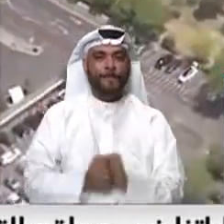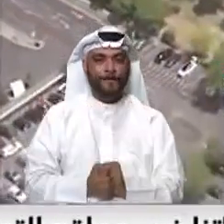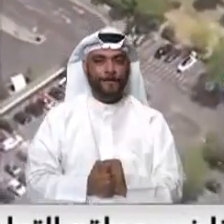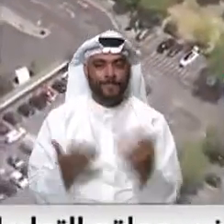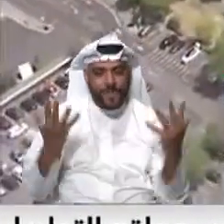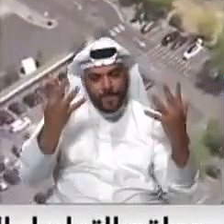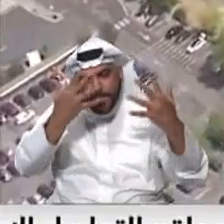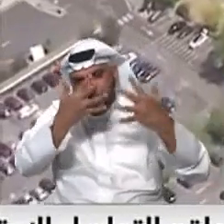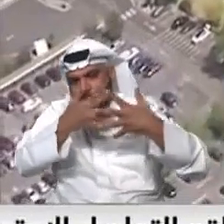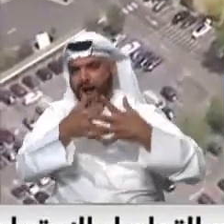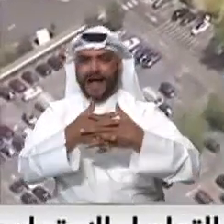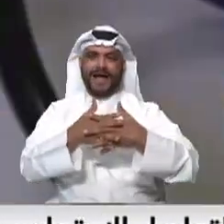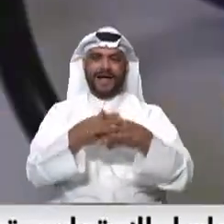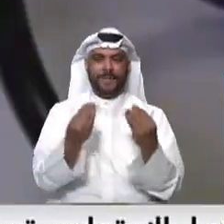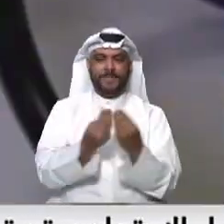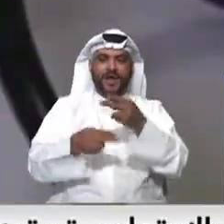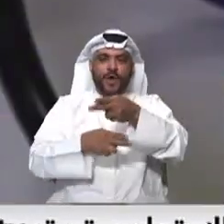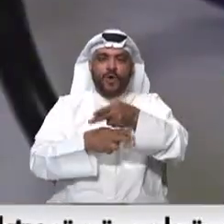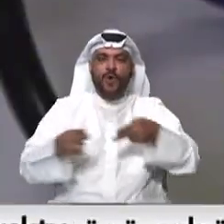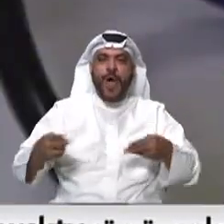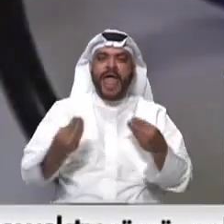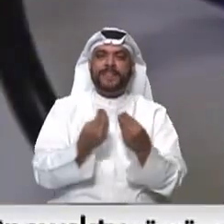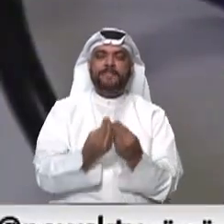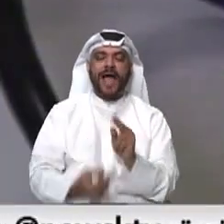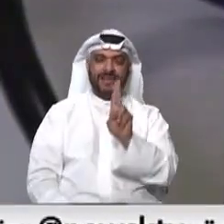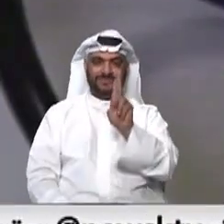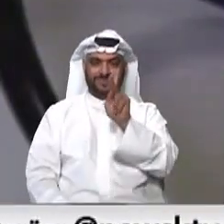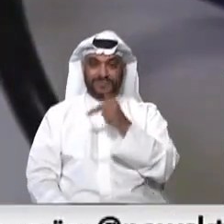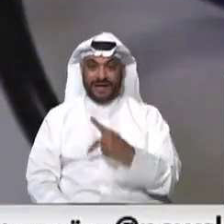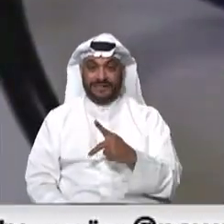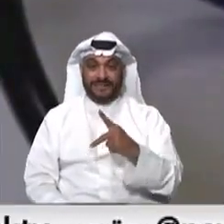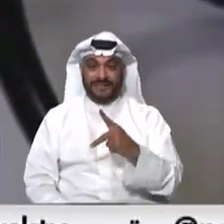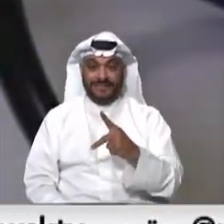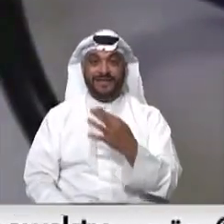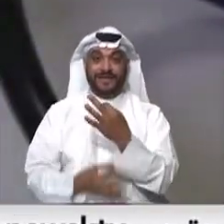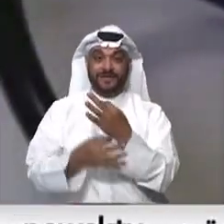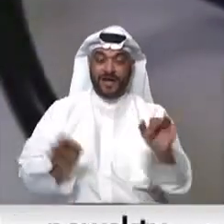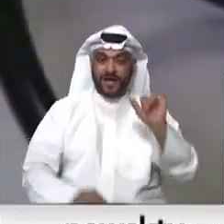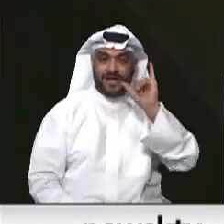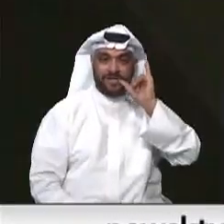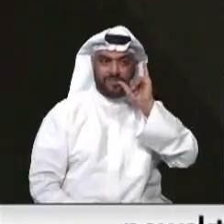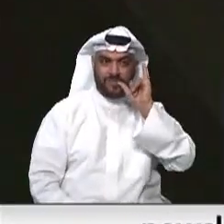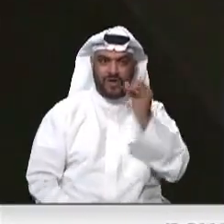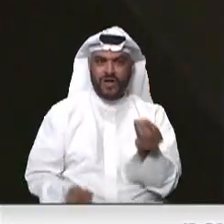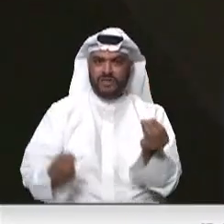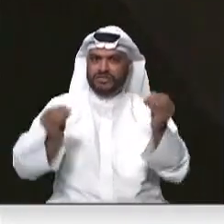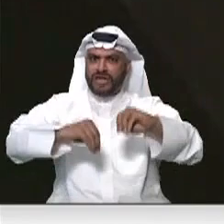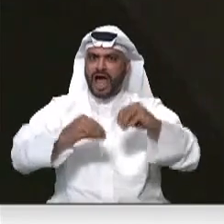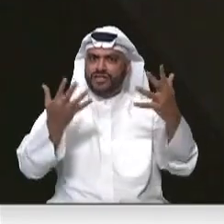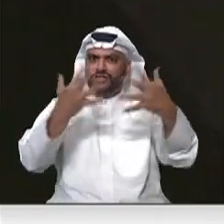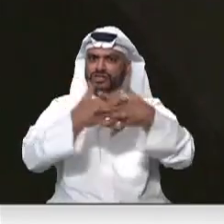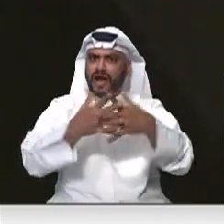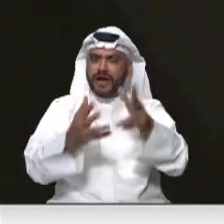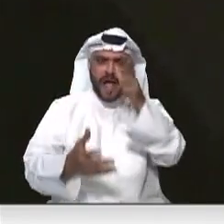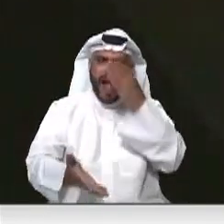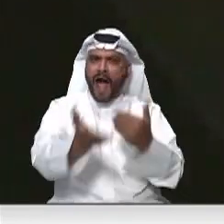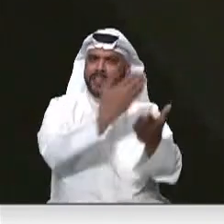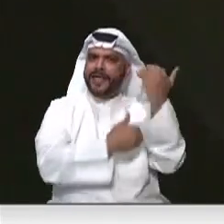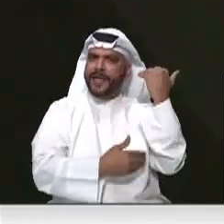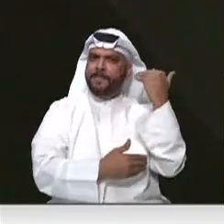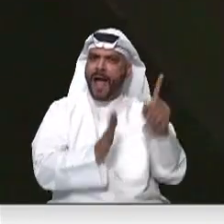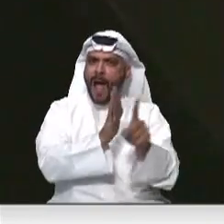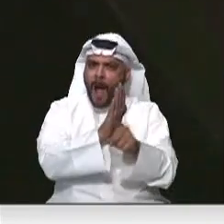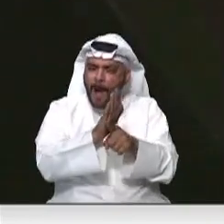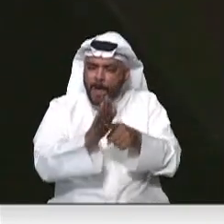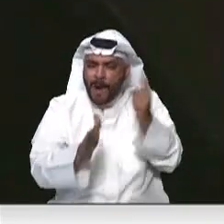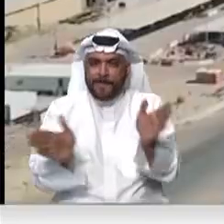الجاد مهد الطريق للانطلاق نحو آفاق استثمارية طويلة الأمد، وأثمر بتمتين شراكتهم الاستراتيجية الشاملة